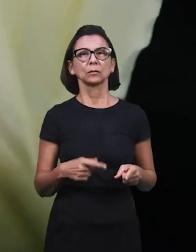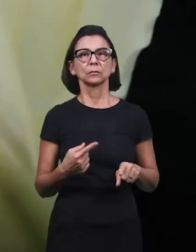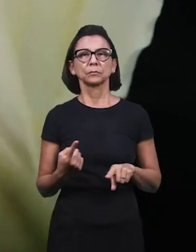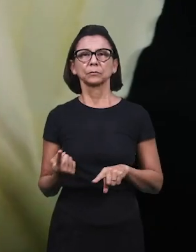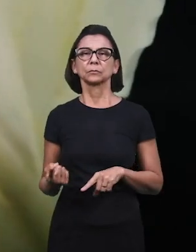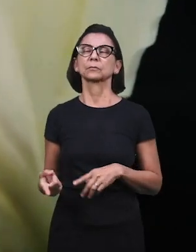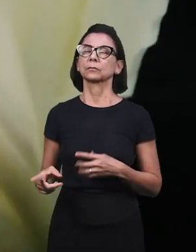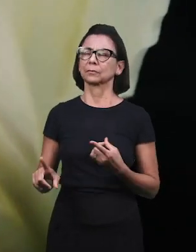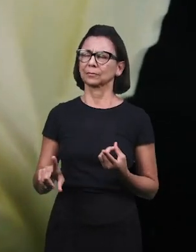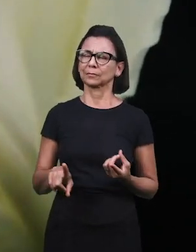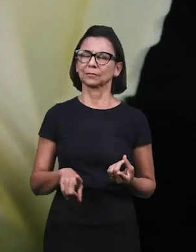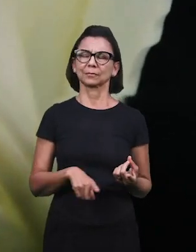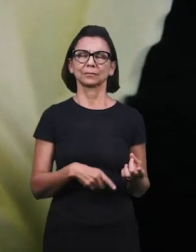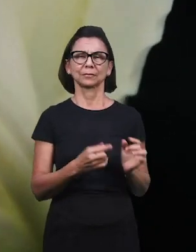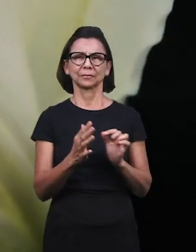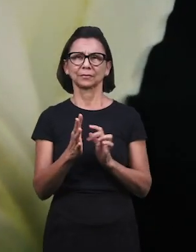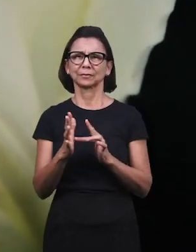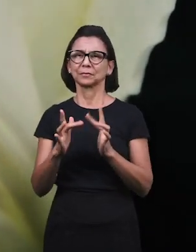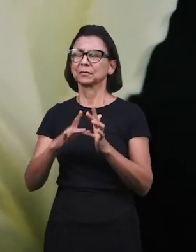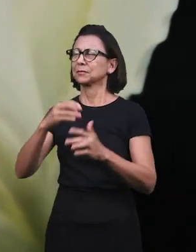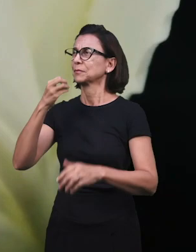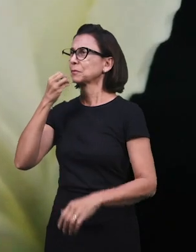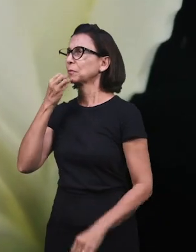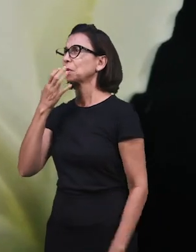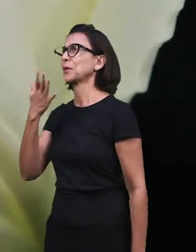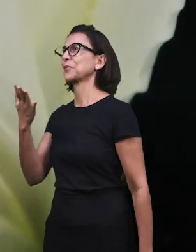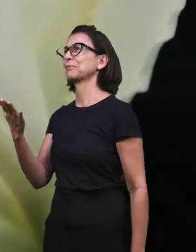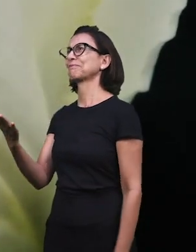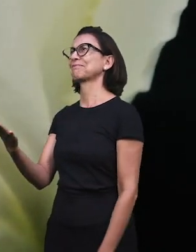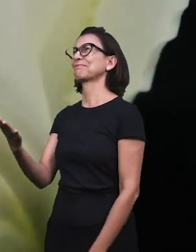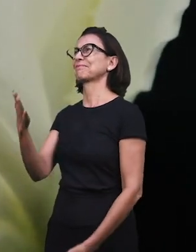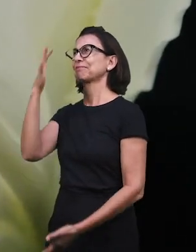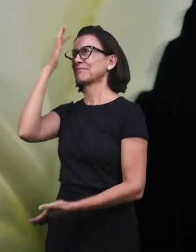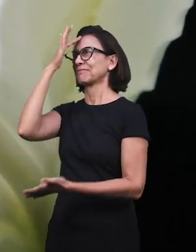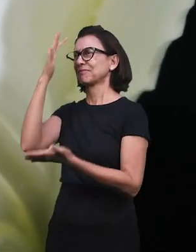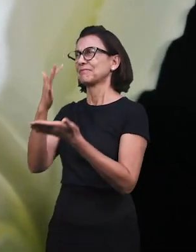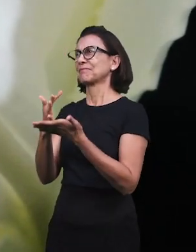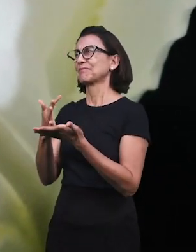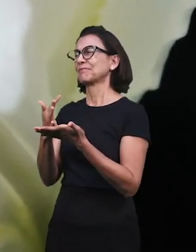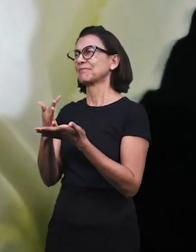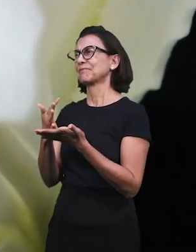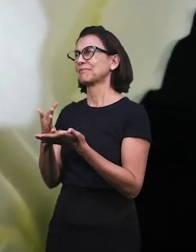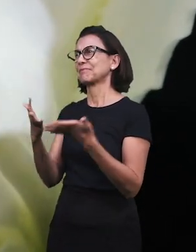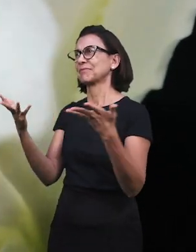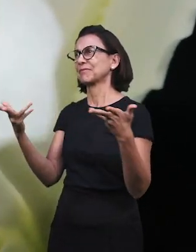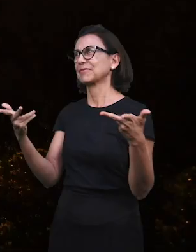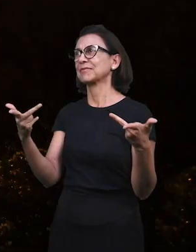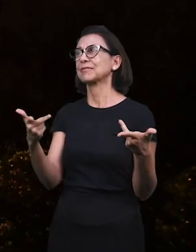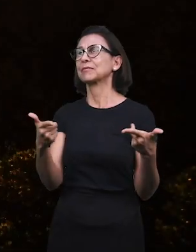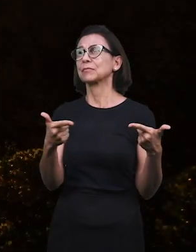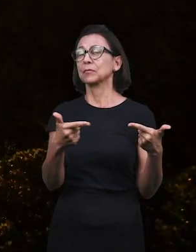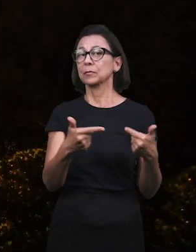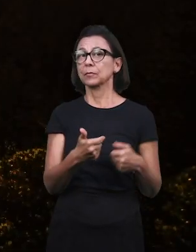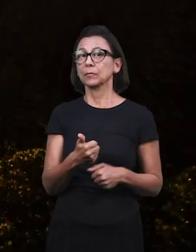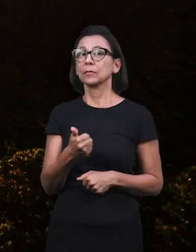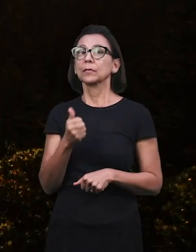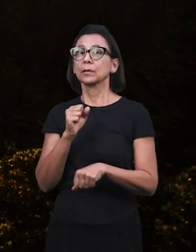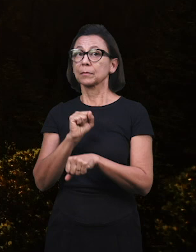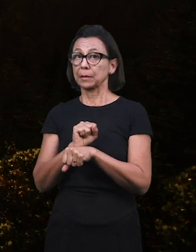porvir. Nome bom, doce a fé,